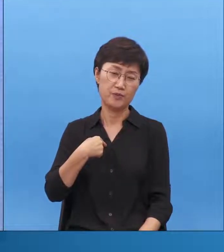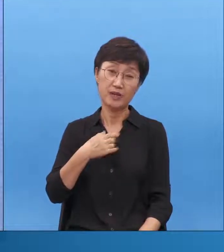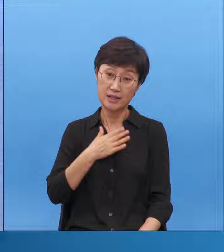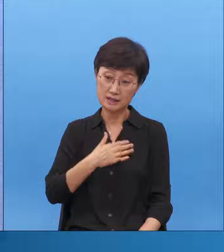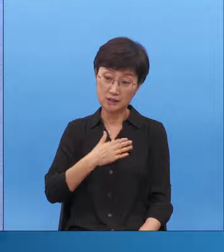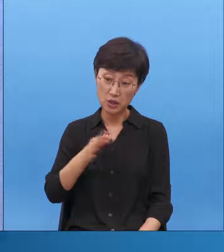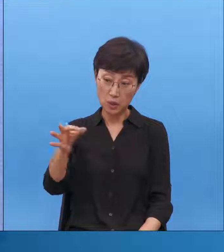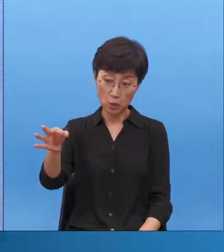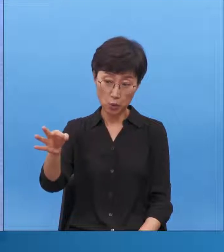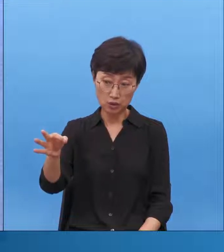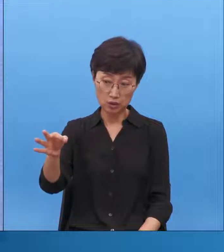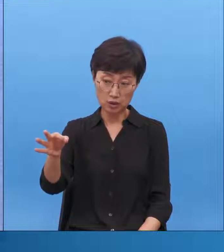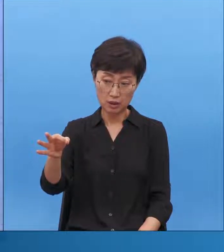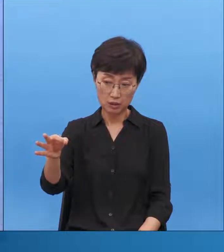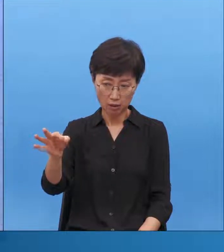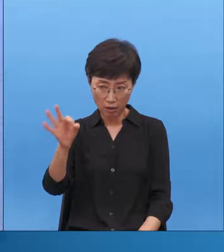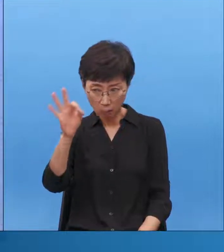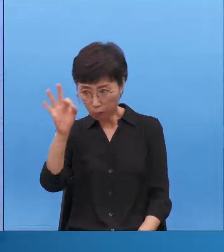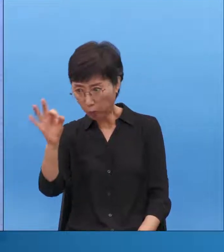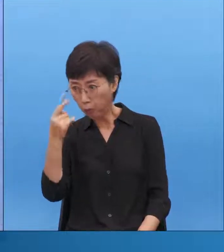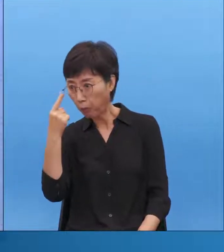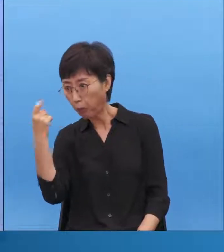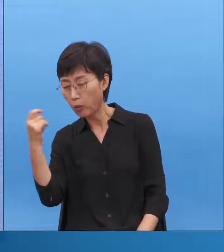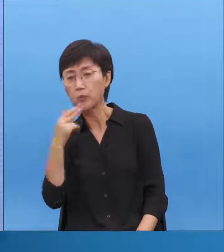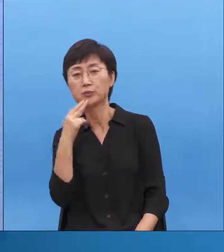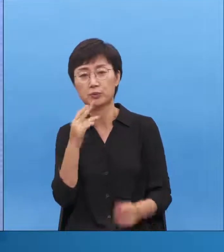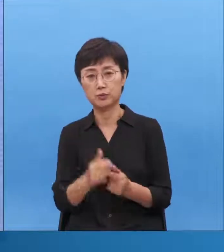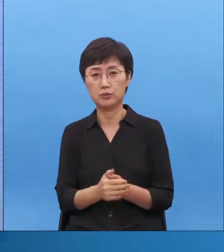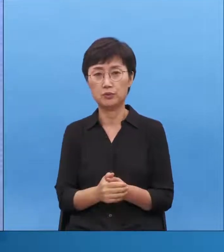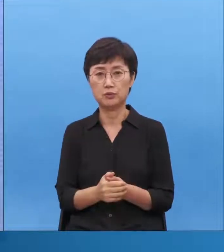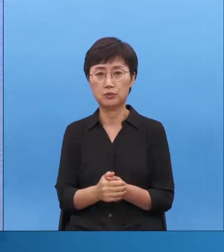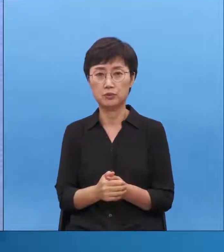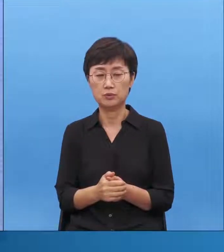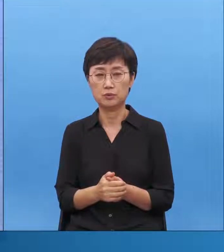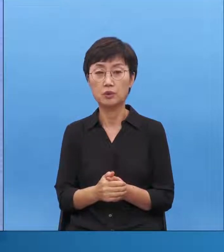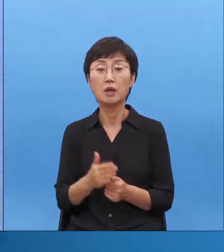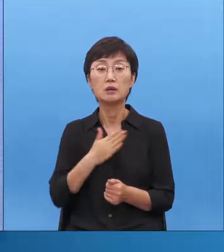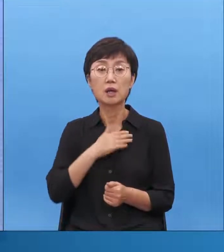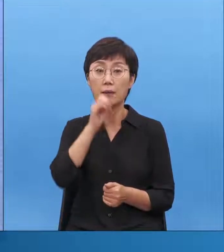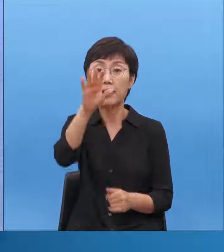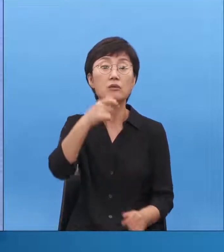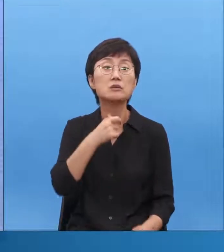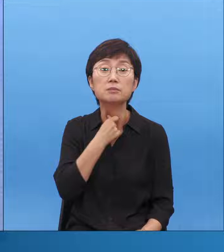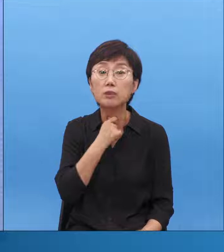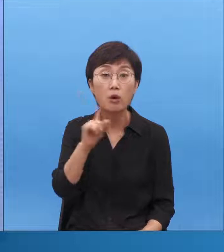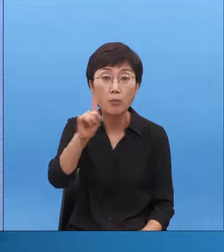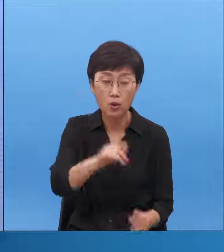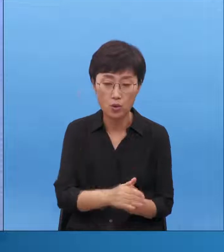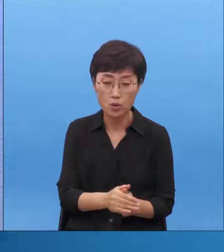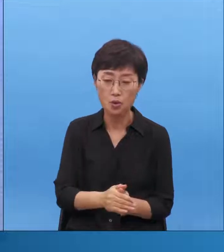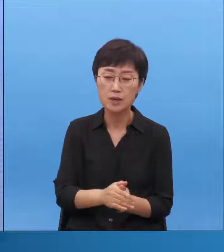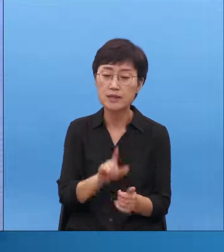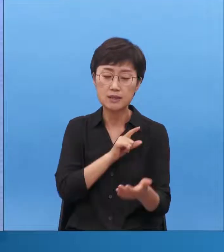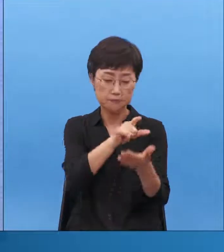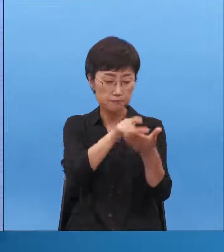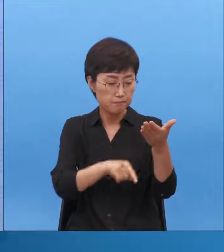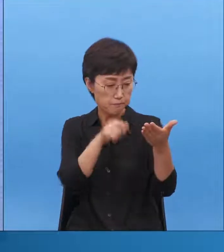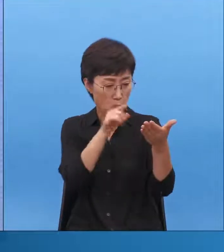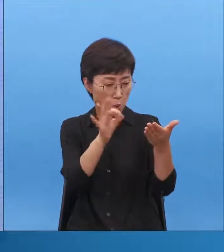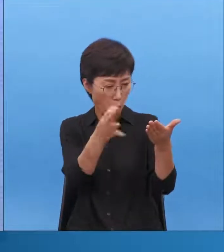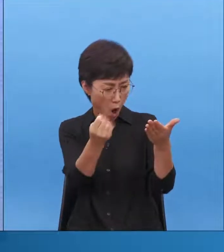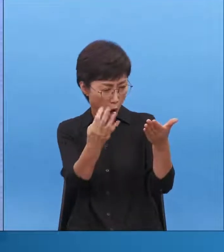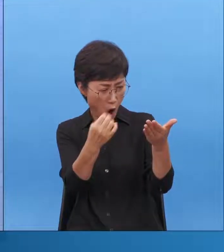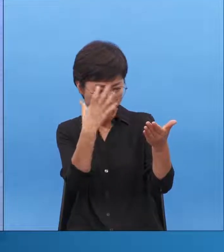여러분의 역사와 그 사람들의 역사와 우리 가야 될 역사를 지금 얘기하는 겁니다. I'm talking 그렇죠. about the works of that person and